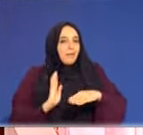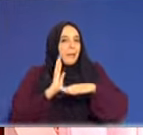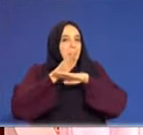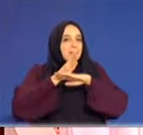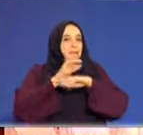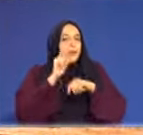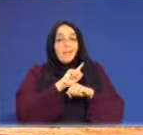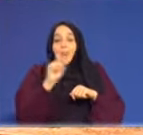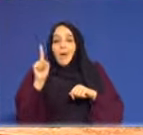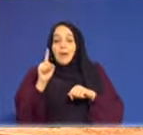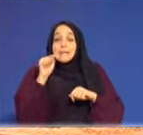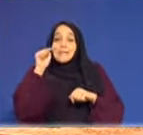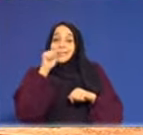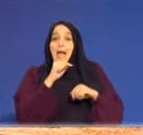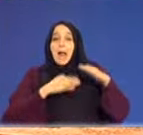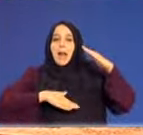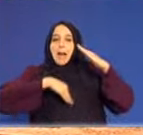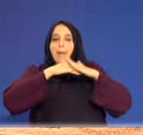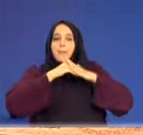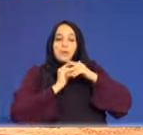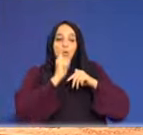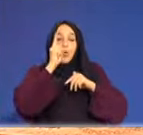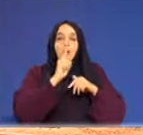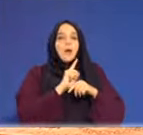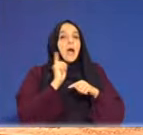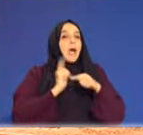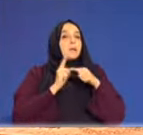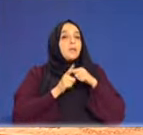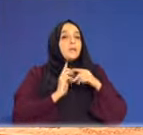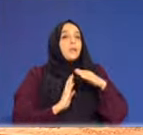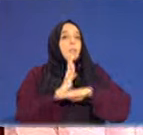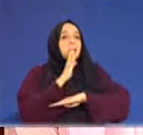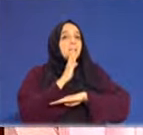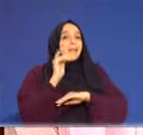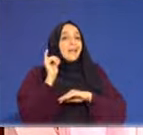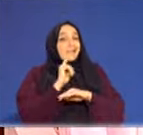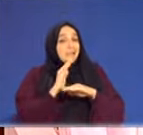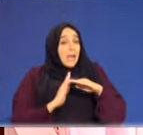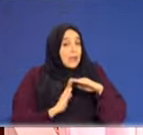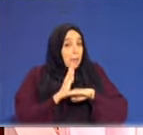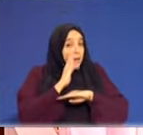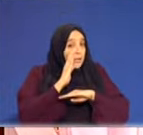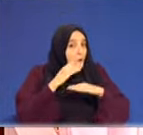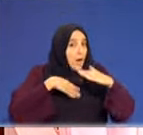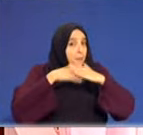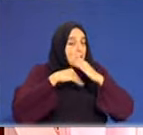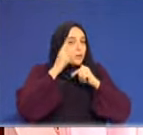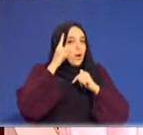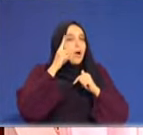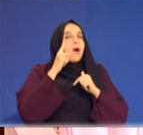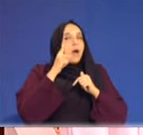تلك حدود الله فلا تعتدوها ومن يتعد حدود